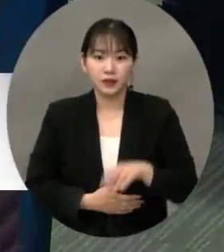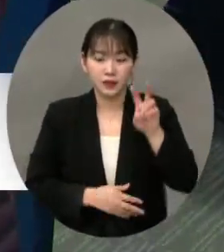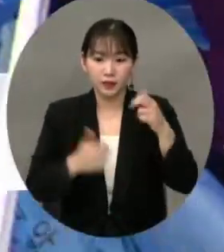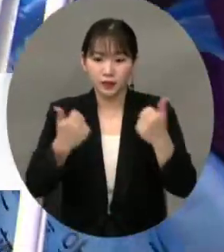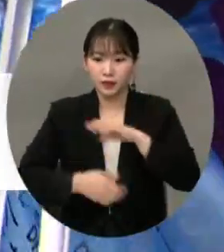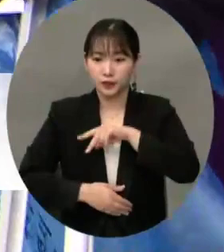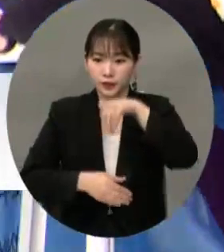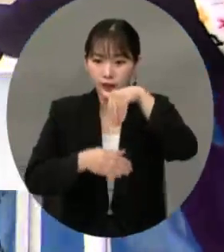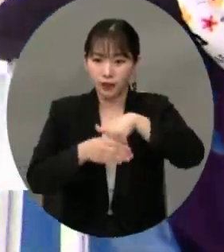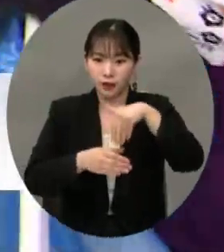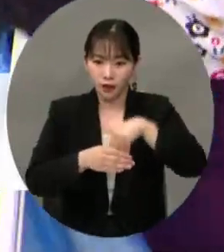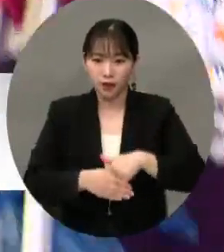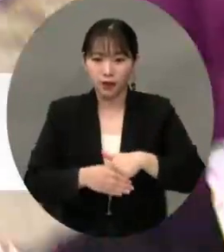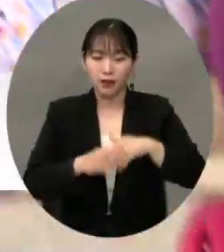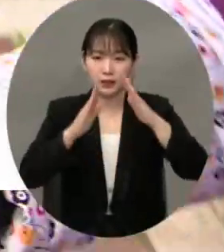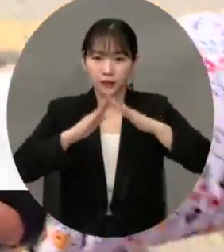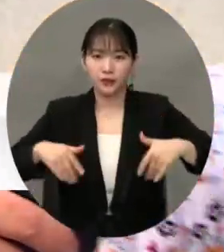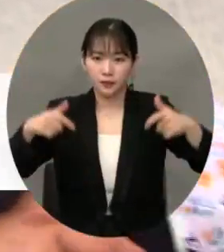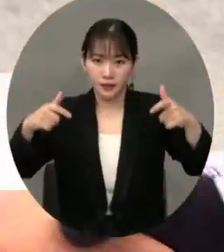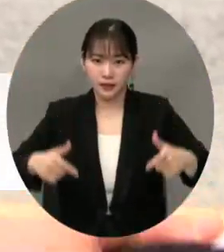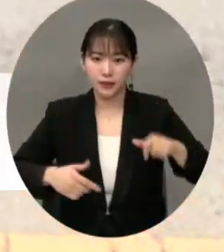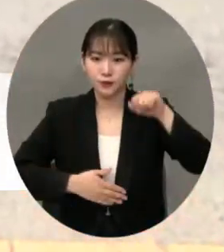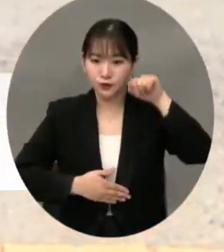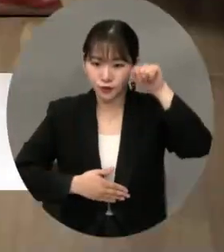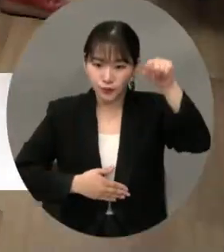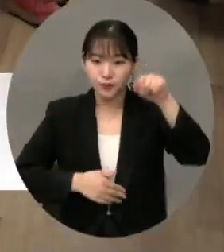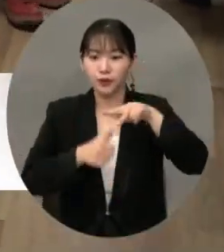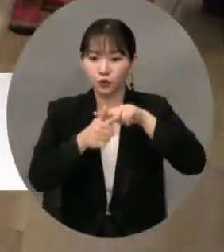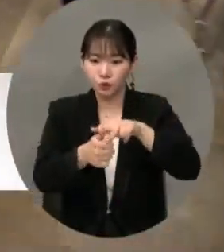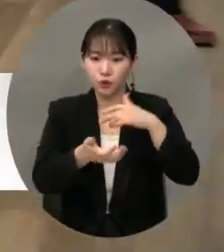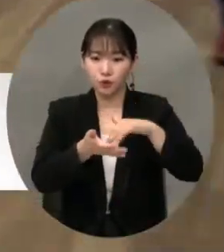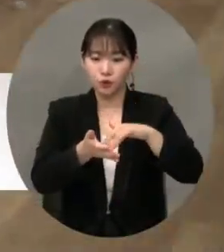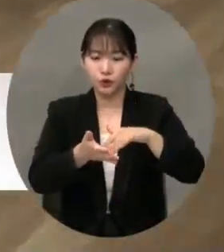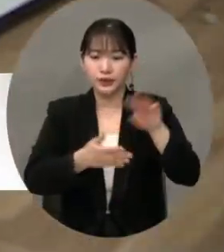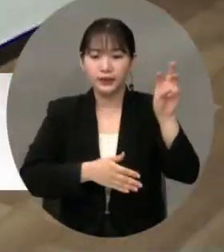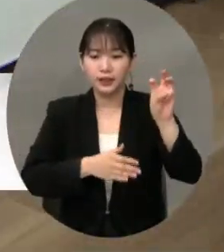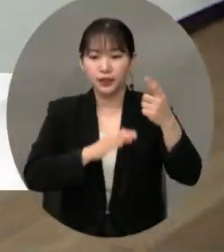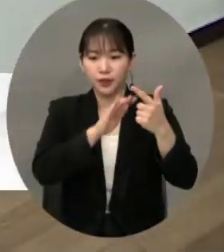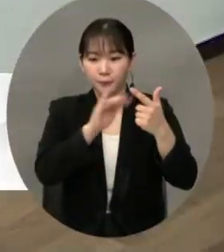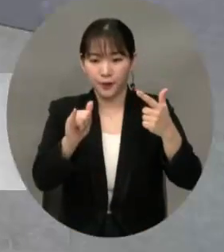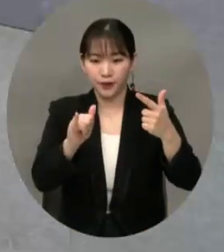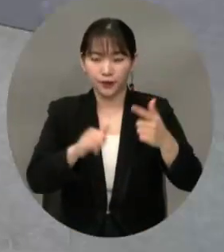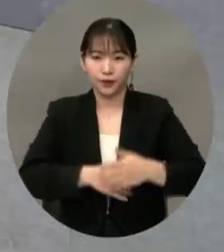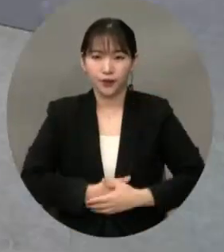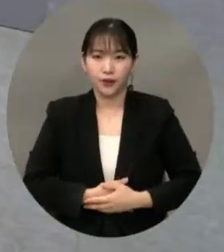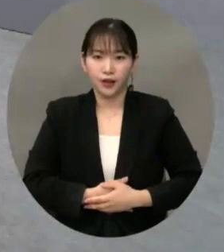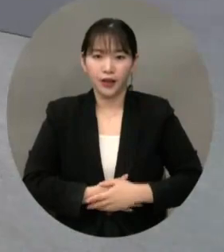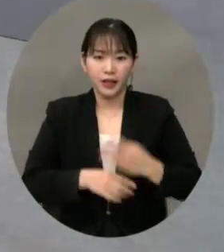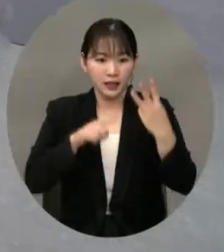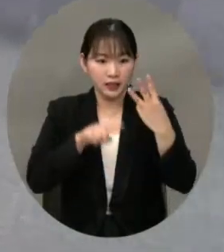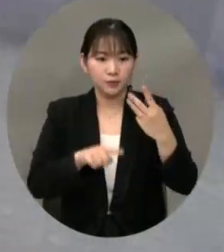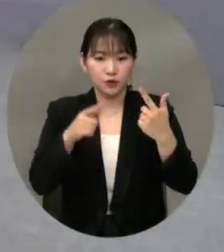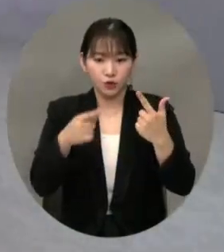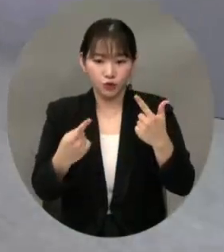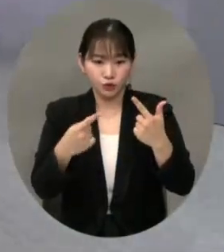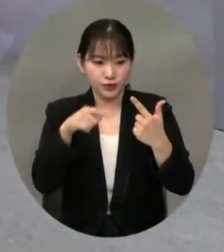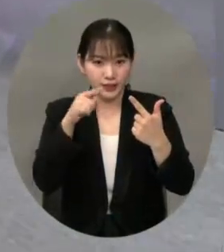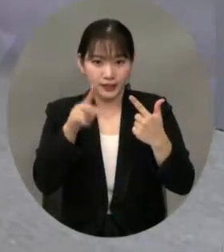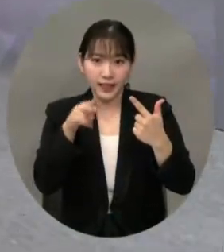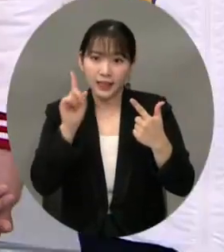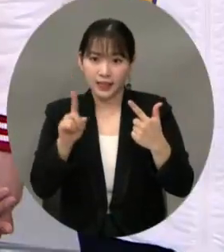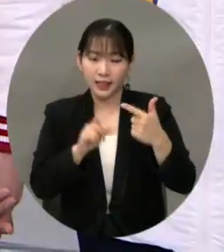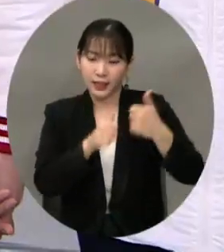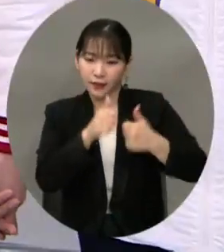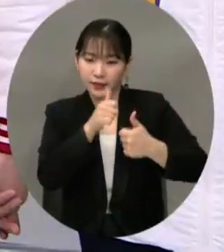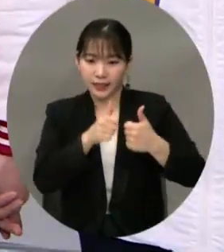제22대 국회의원 선거 전남 지역구에 출사표를 낸 후보는 모두 36명입니다. 3.6대1의 경쟁률을 보인